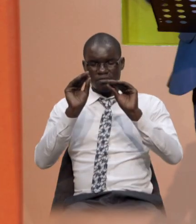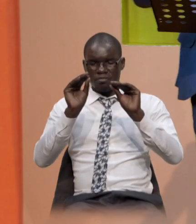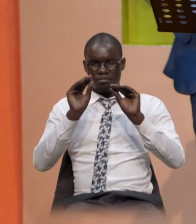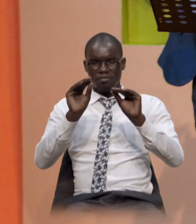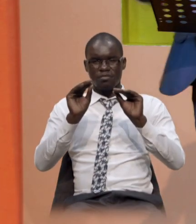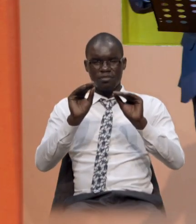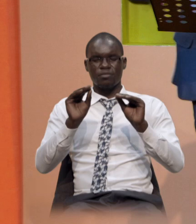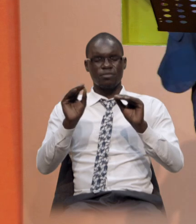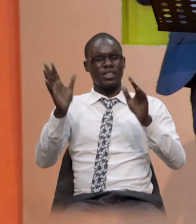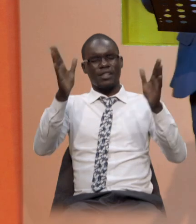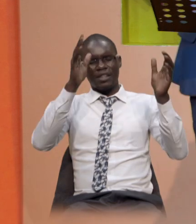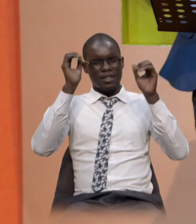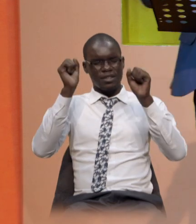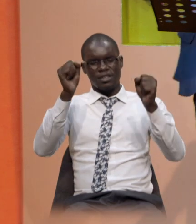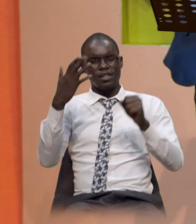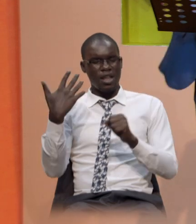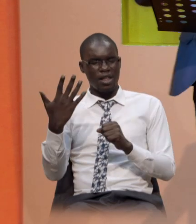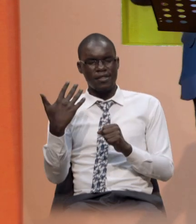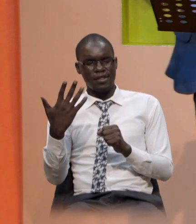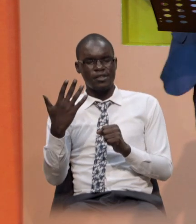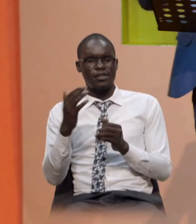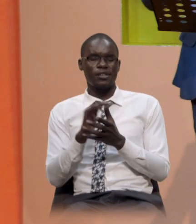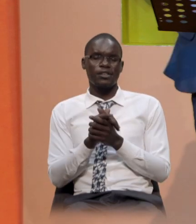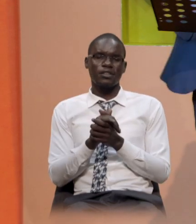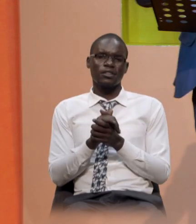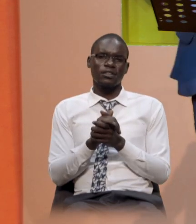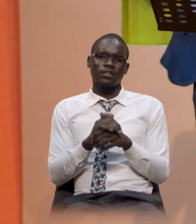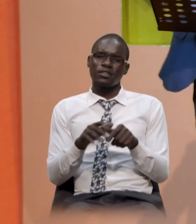Alitufundisha mambo makuu,